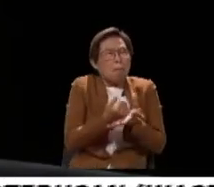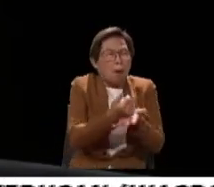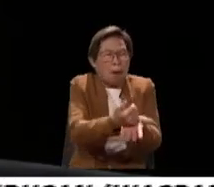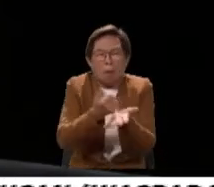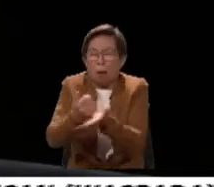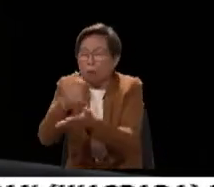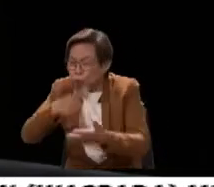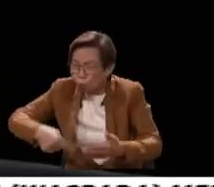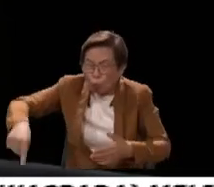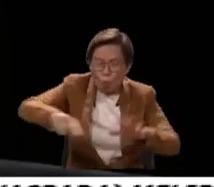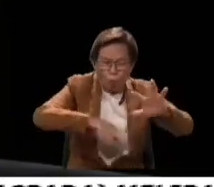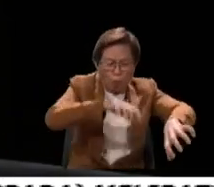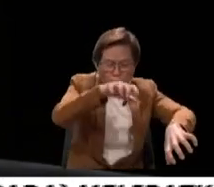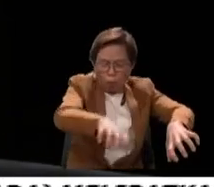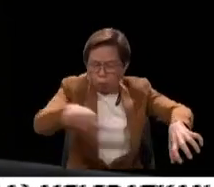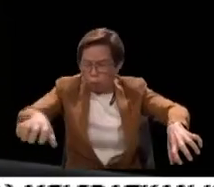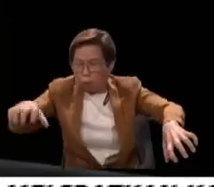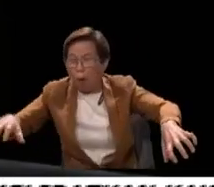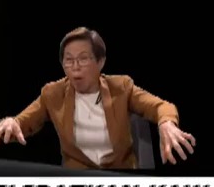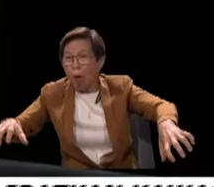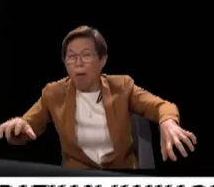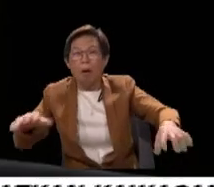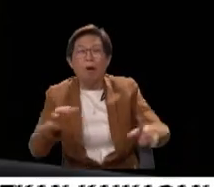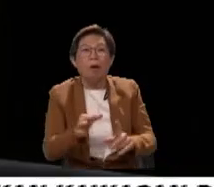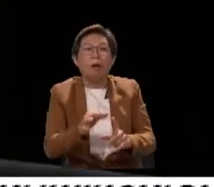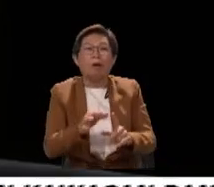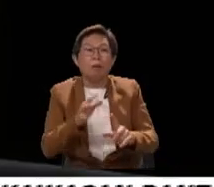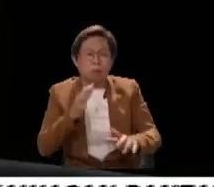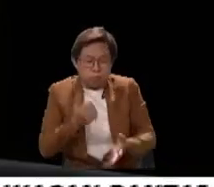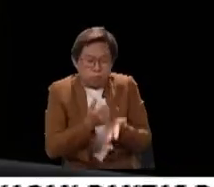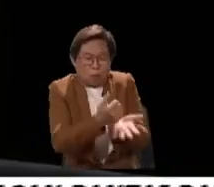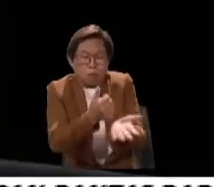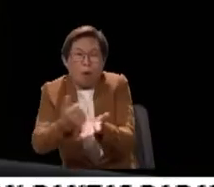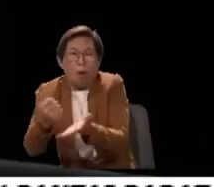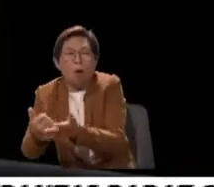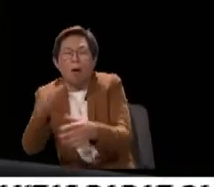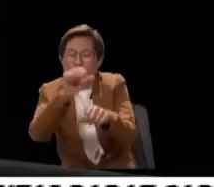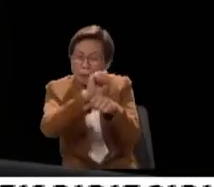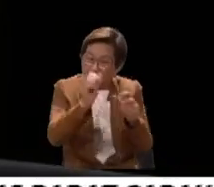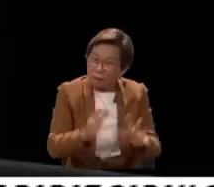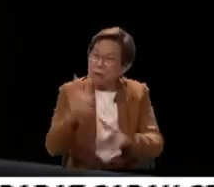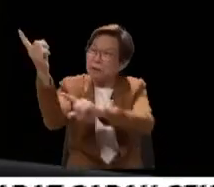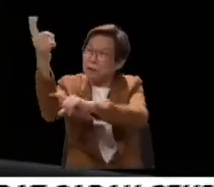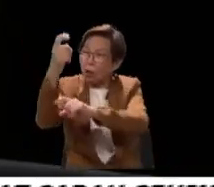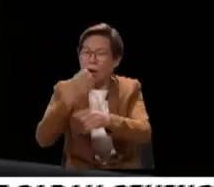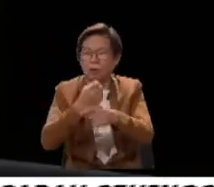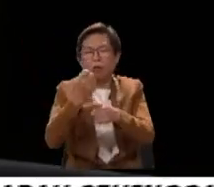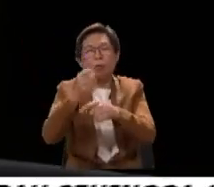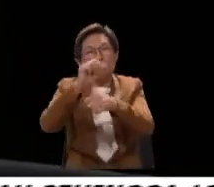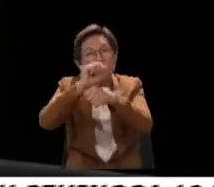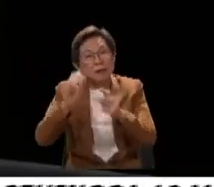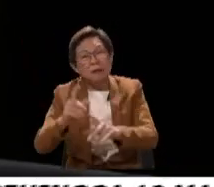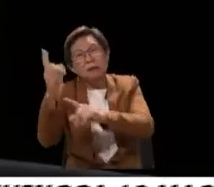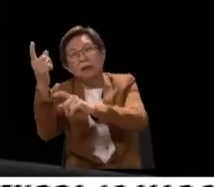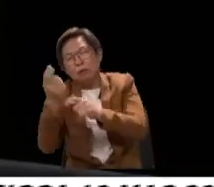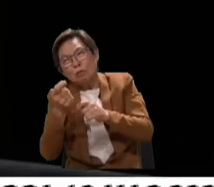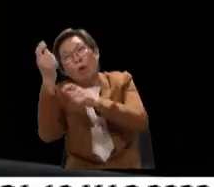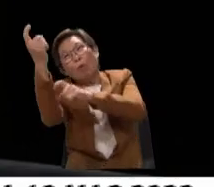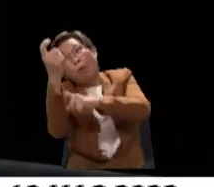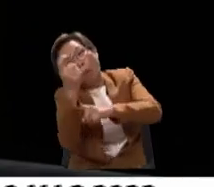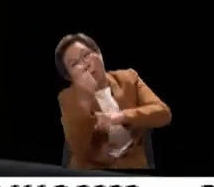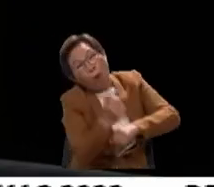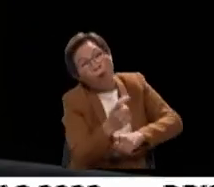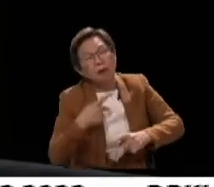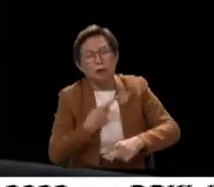kepada semua kawasan-kawasan yang juga tidak bukan khususnya kepada PB kecil sawit ataupun getah dan sebagainya tapi kita buat